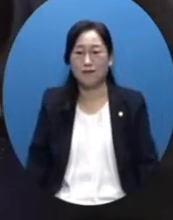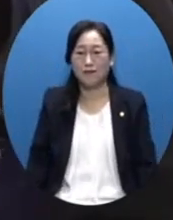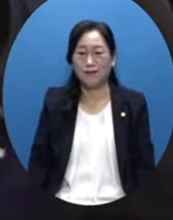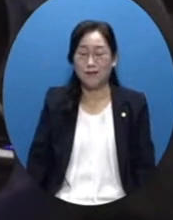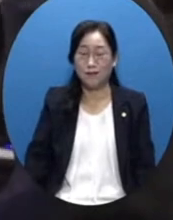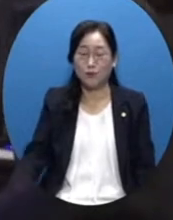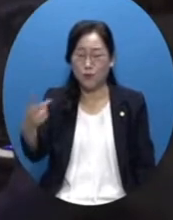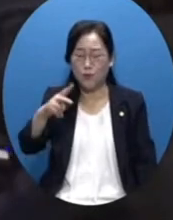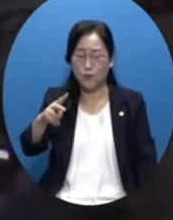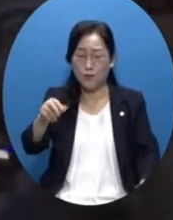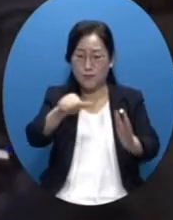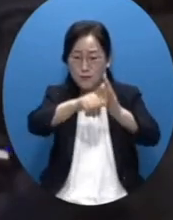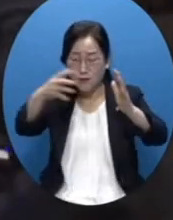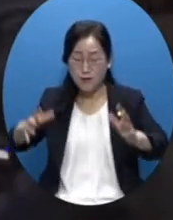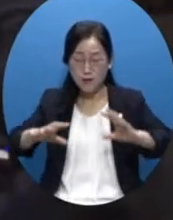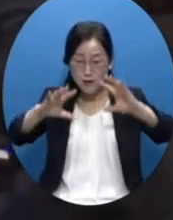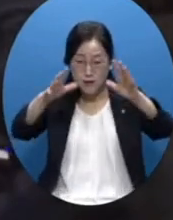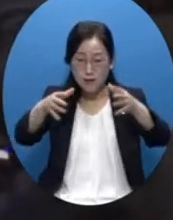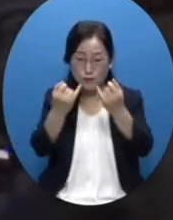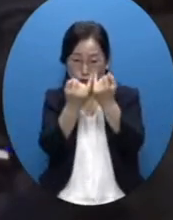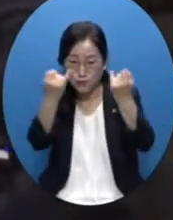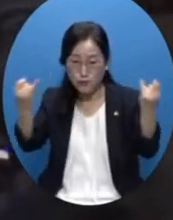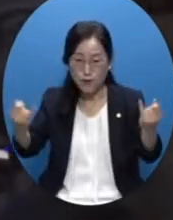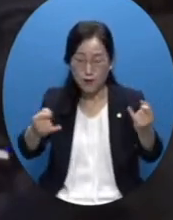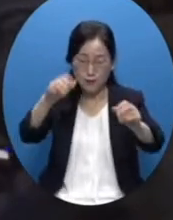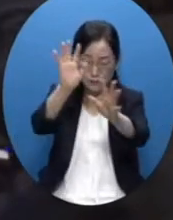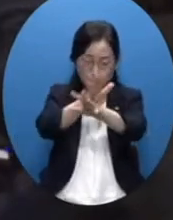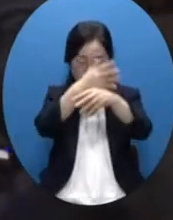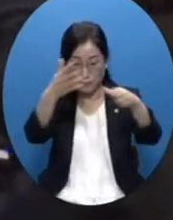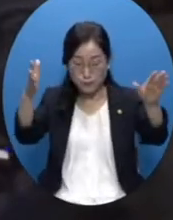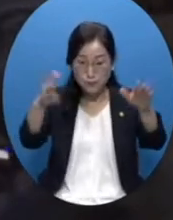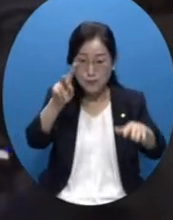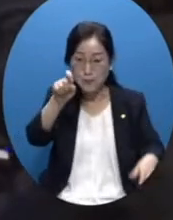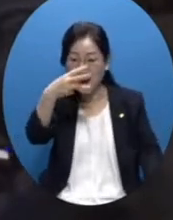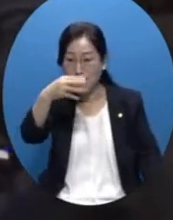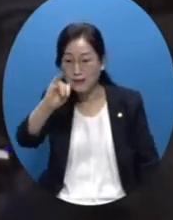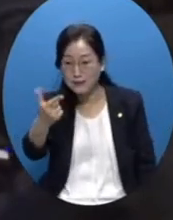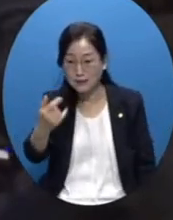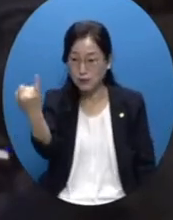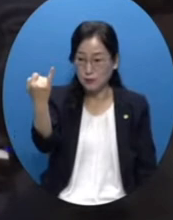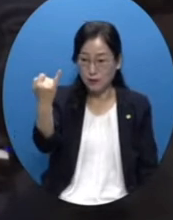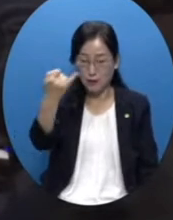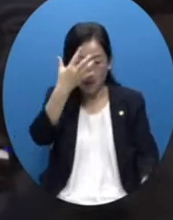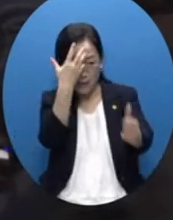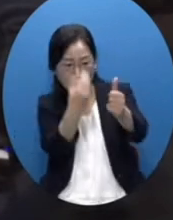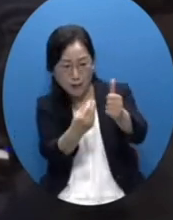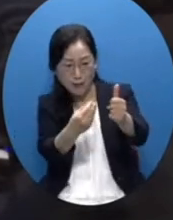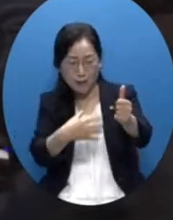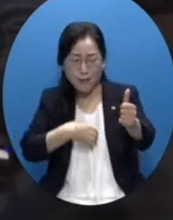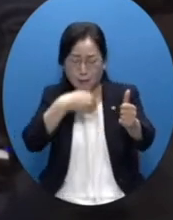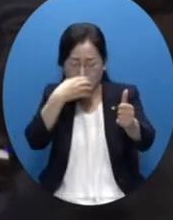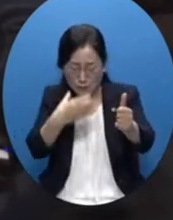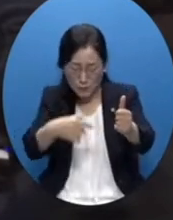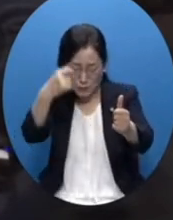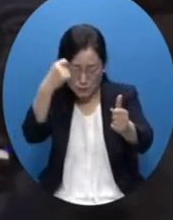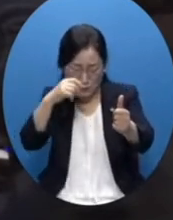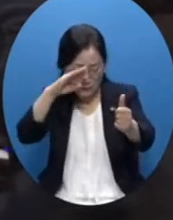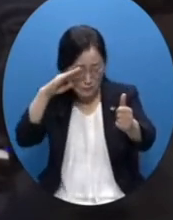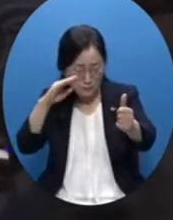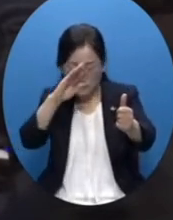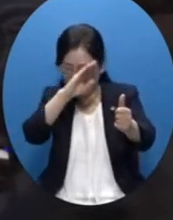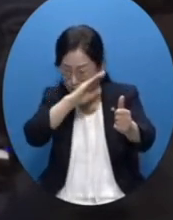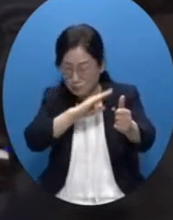체계적인 여성이자 말이 날 서비 감동해서 눈물을 흘리는 모습이 n5 문진 모습이